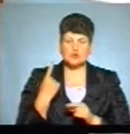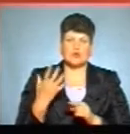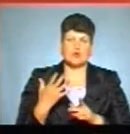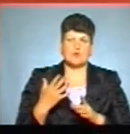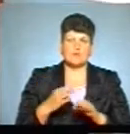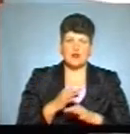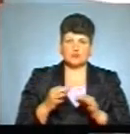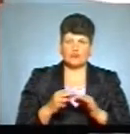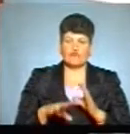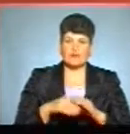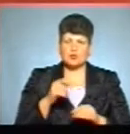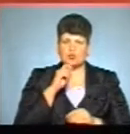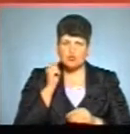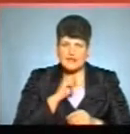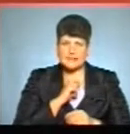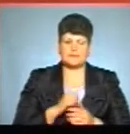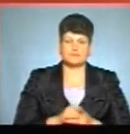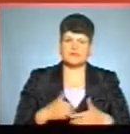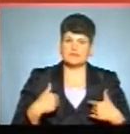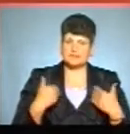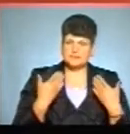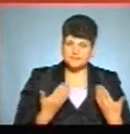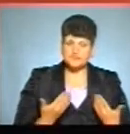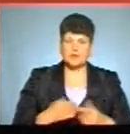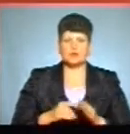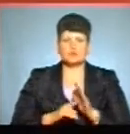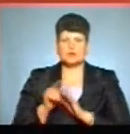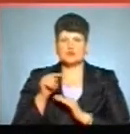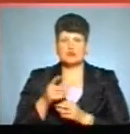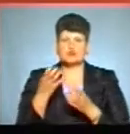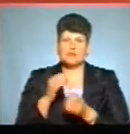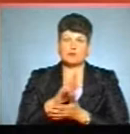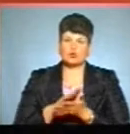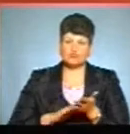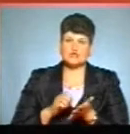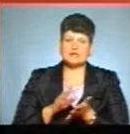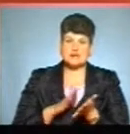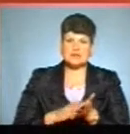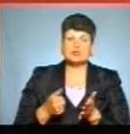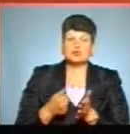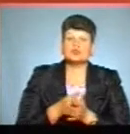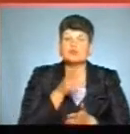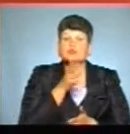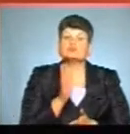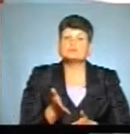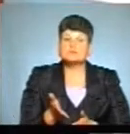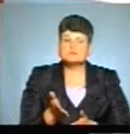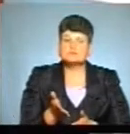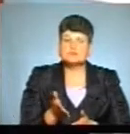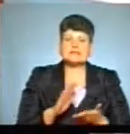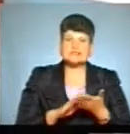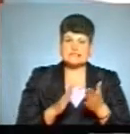України. Вітаю вас. Доброго дня. От розпочнемо з того, що ще триває реєстрація, доколи сьогодні вона буде? Тобто